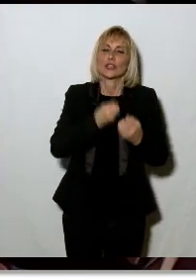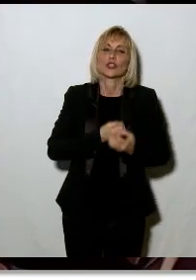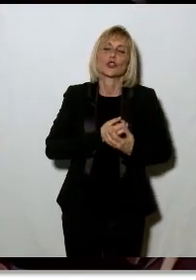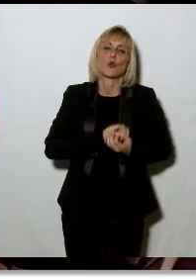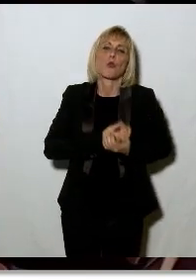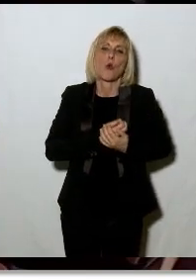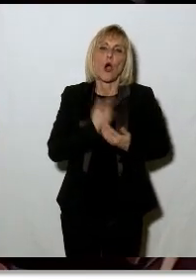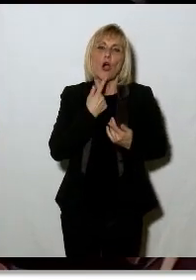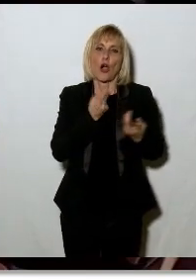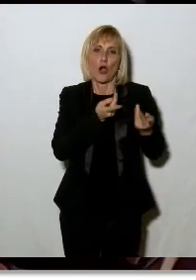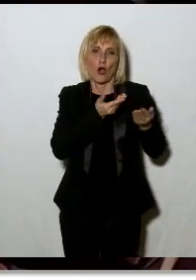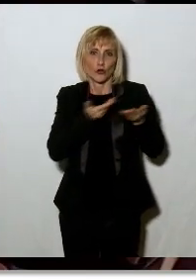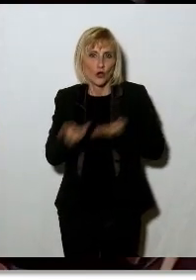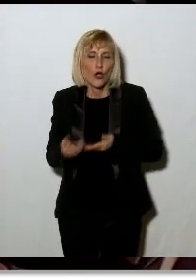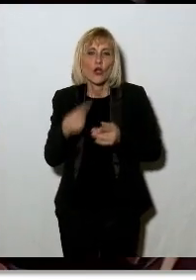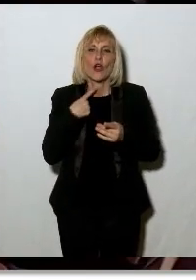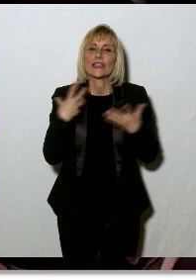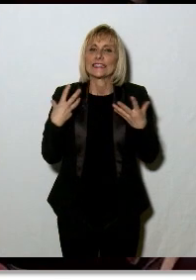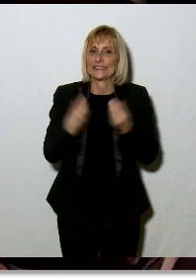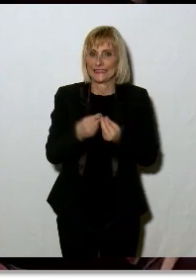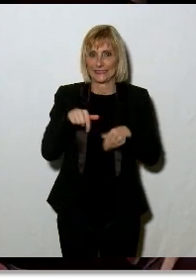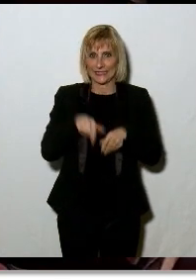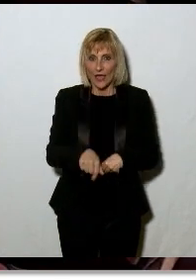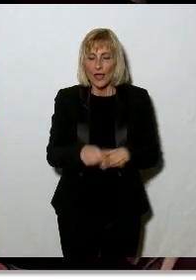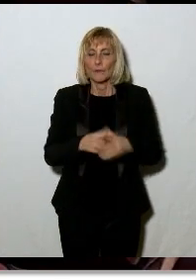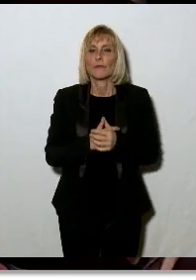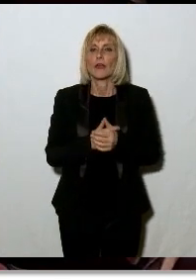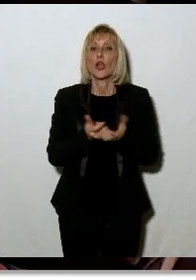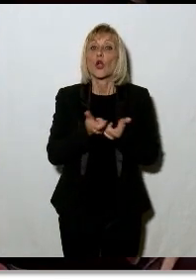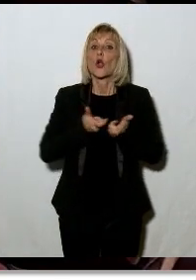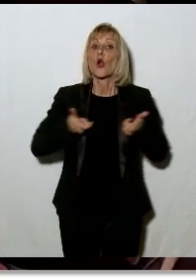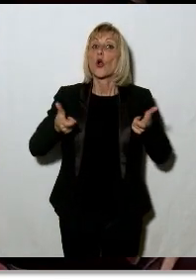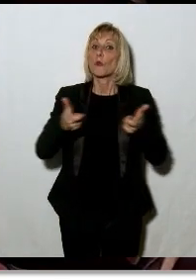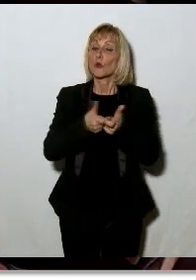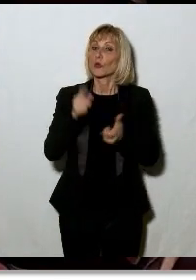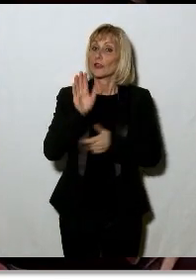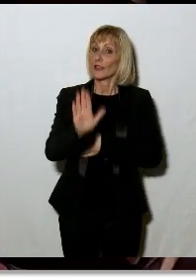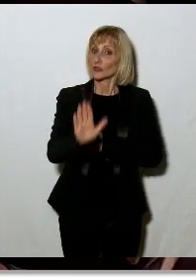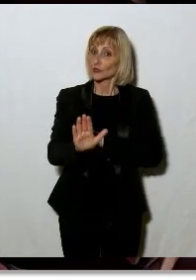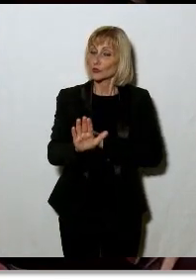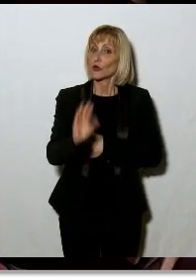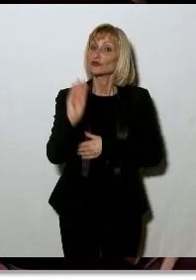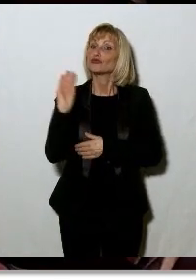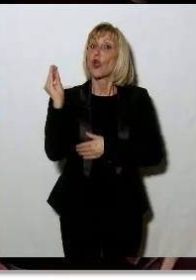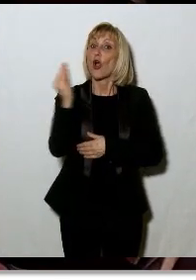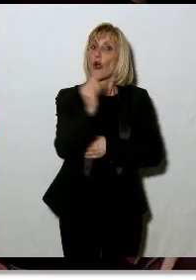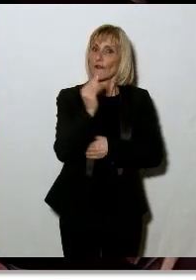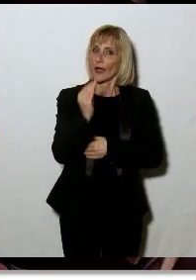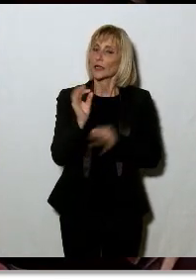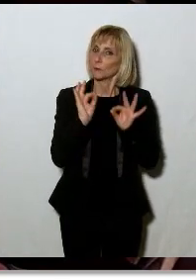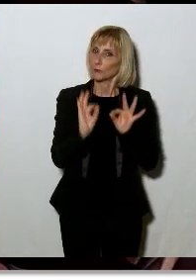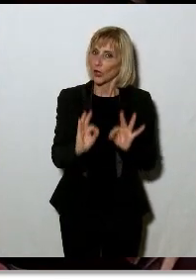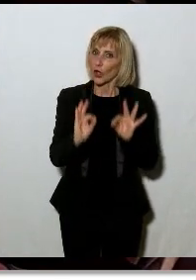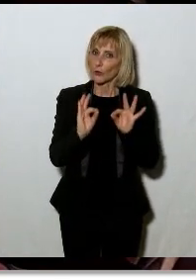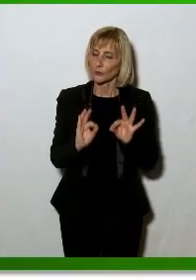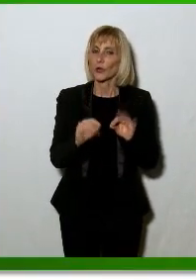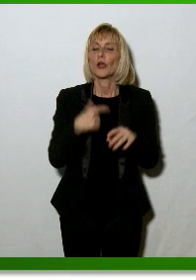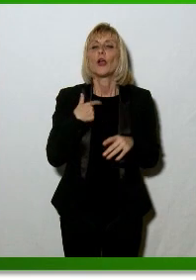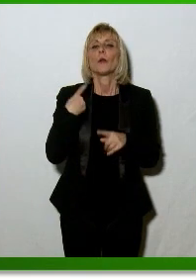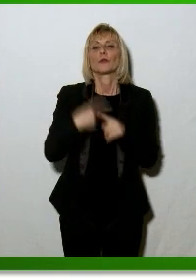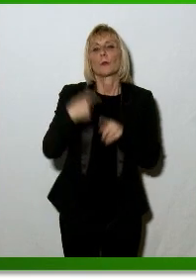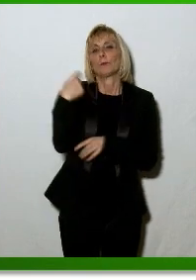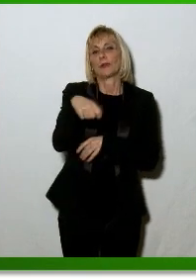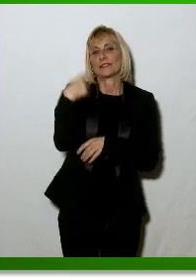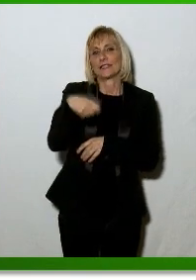essere anche quest'anno con noi con la sua comunità signor ministro i giovani appunto un saluto al governatore della